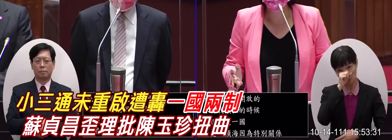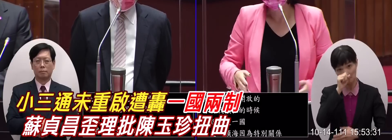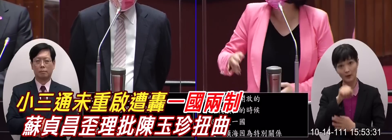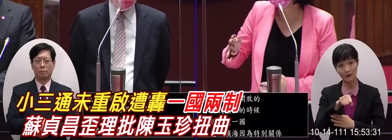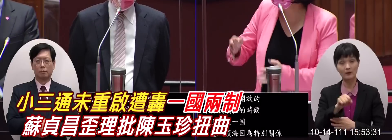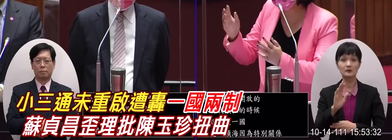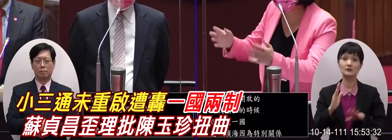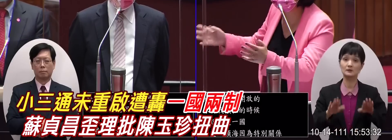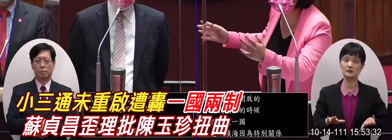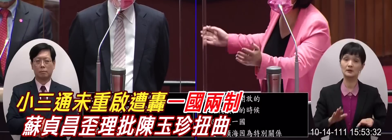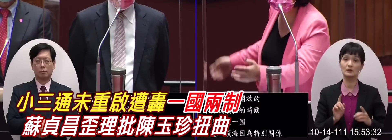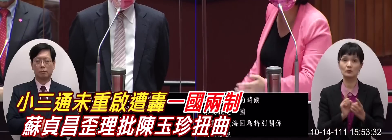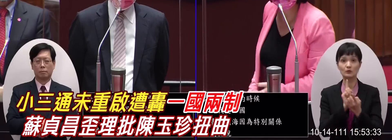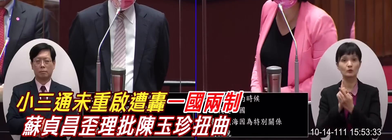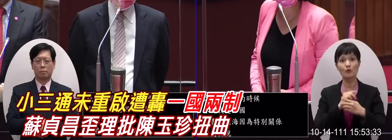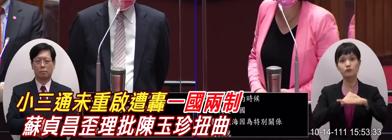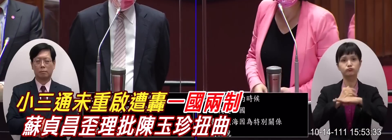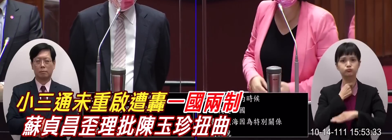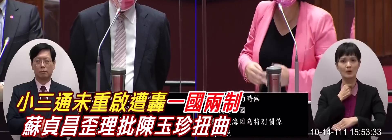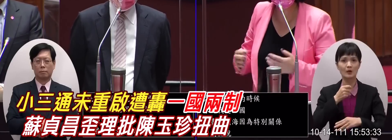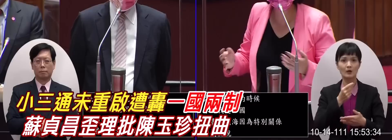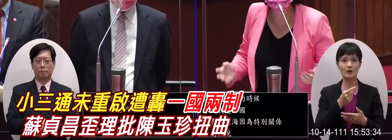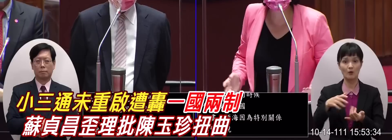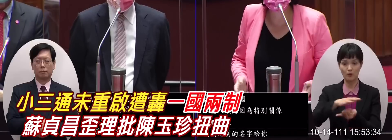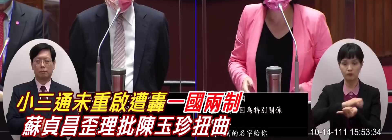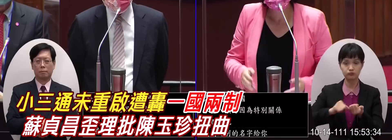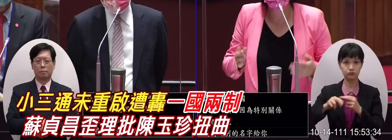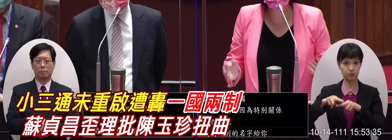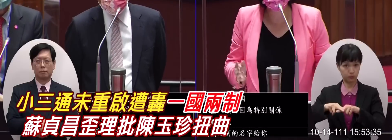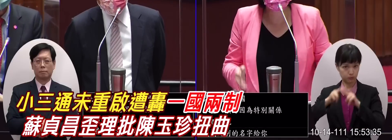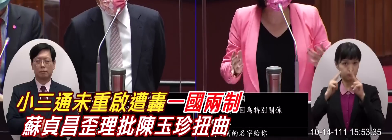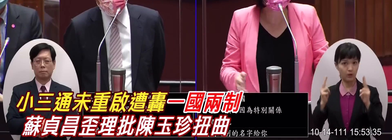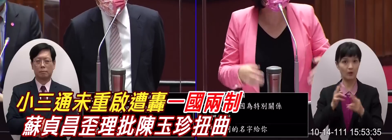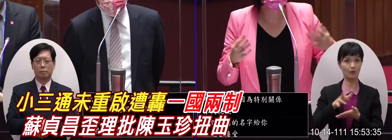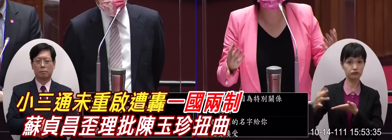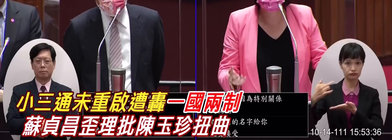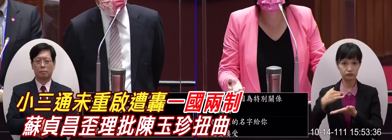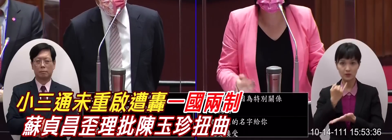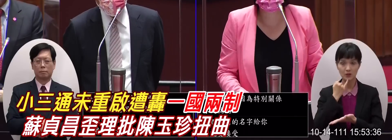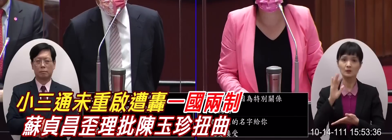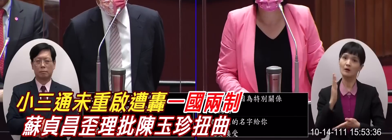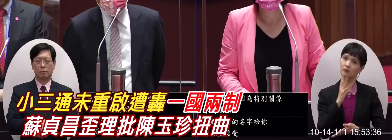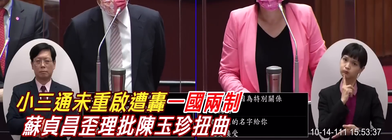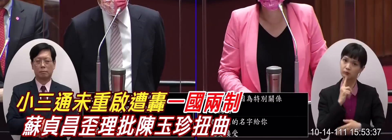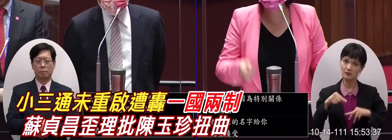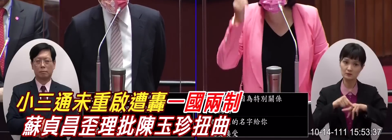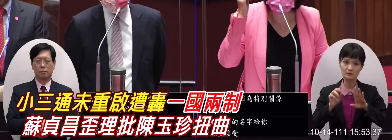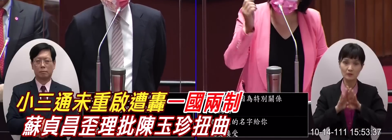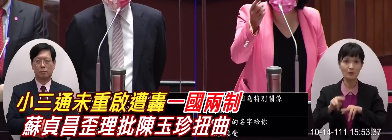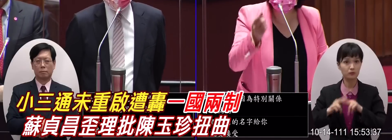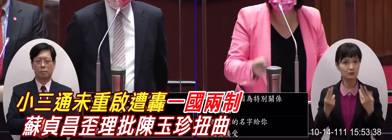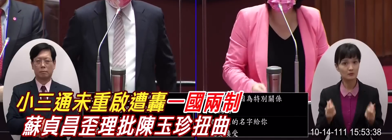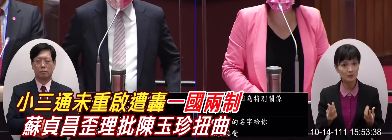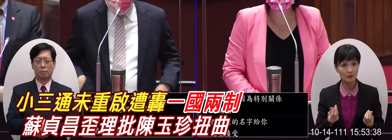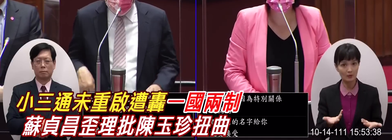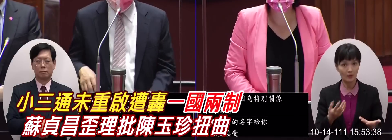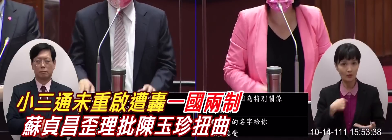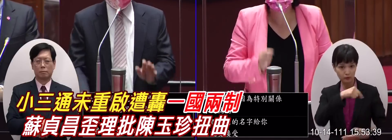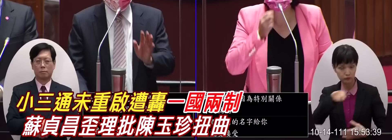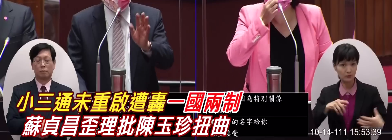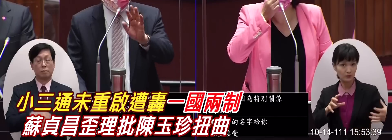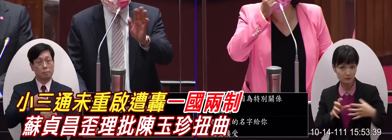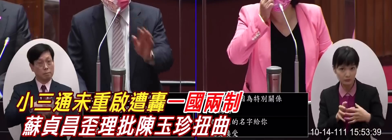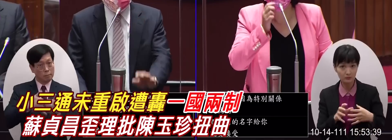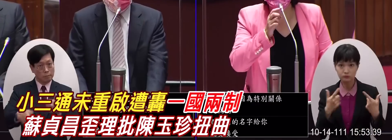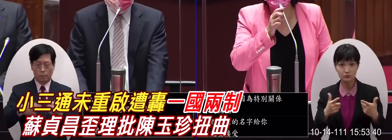公平，国家每个门都开放了，国境都开放了，为什么金门就不能开放呢？我跟你不是同一国吗？ 喂，